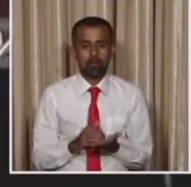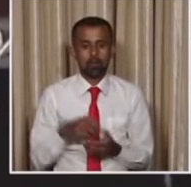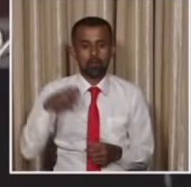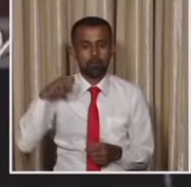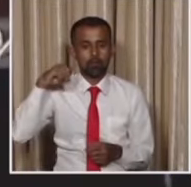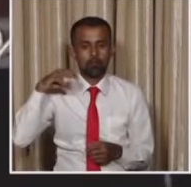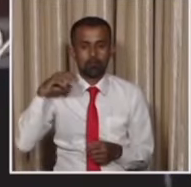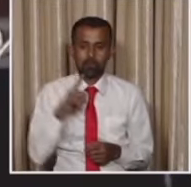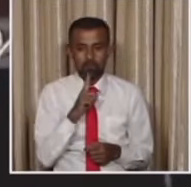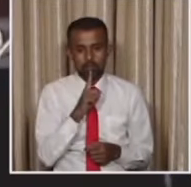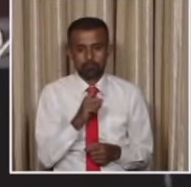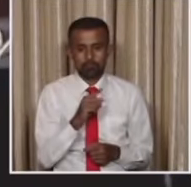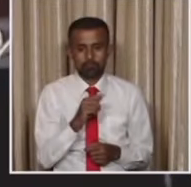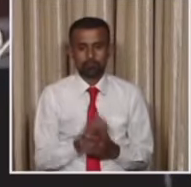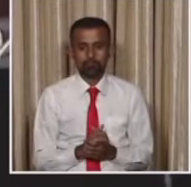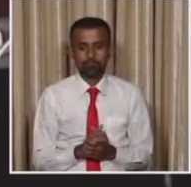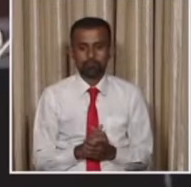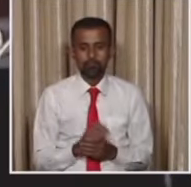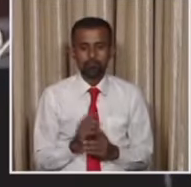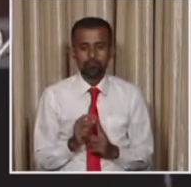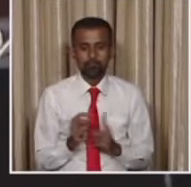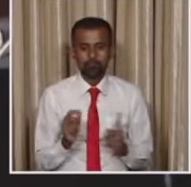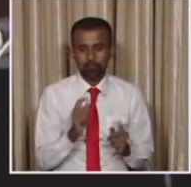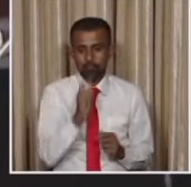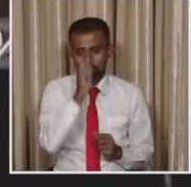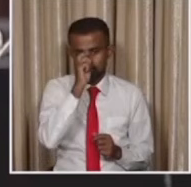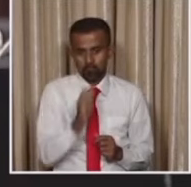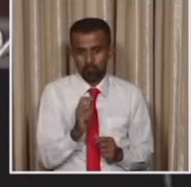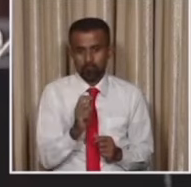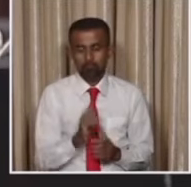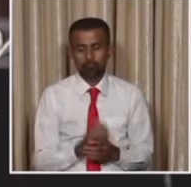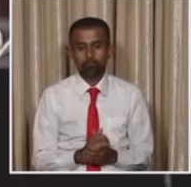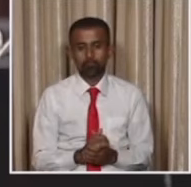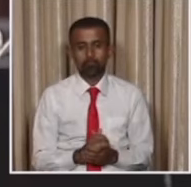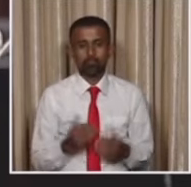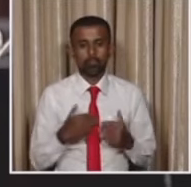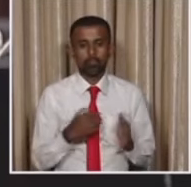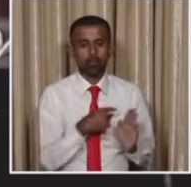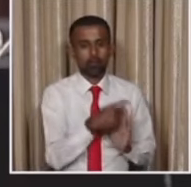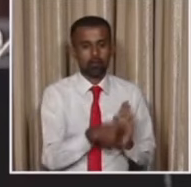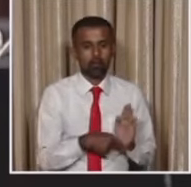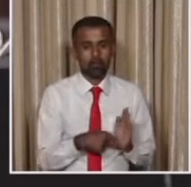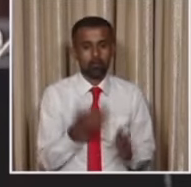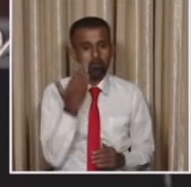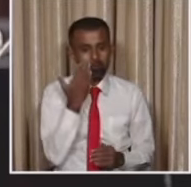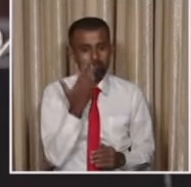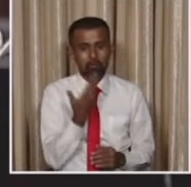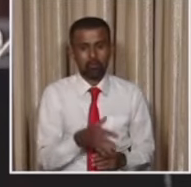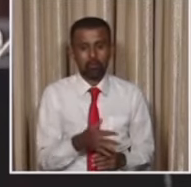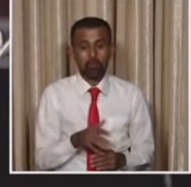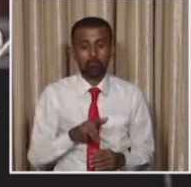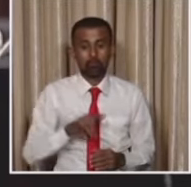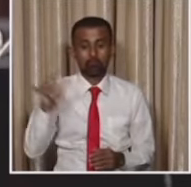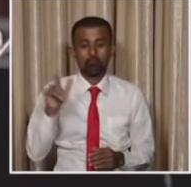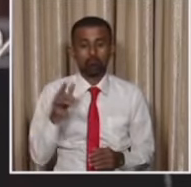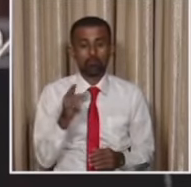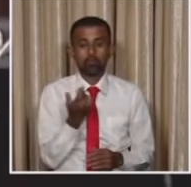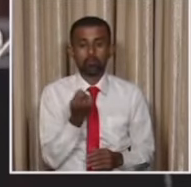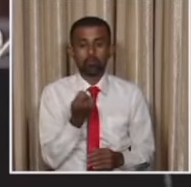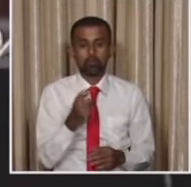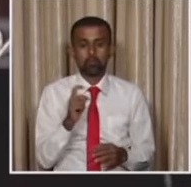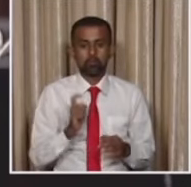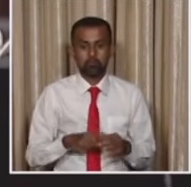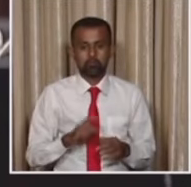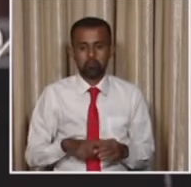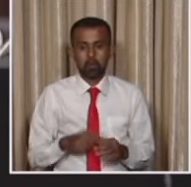බලයට. මුලාසනාරුවට මන්ත්‍රීතුමනි, අපේ රට මූණ දී තිබෙන විදේශ විනිමය අර්බුදය